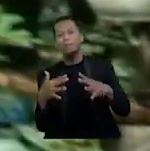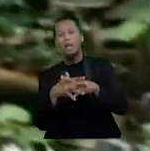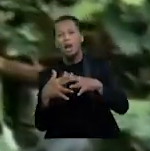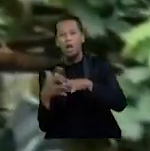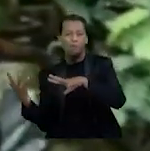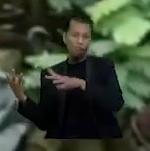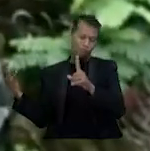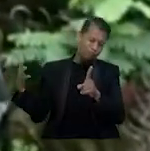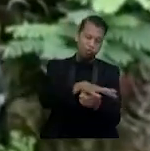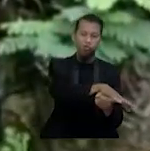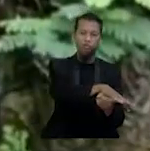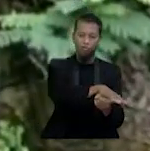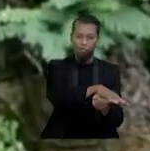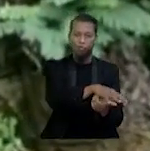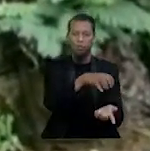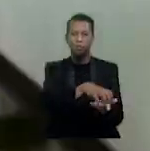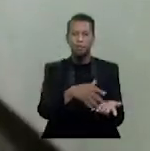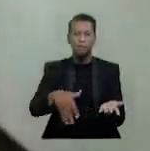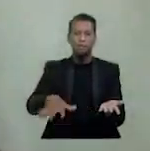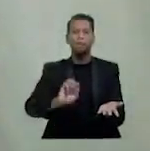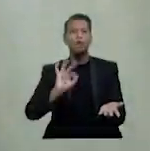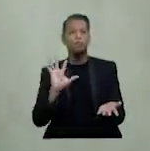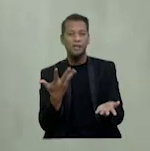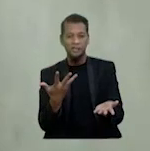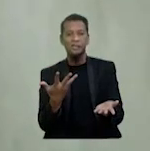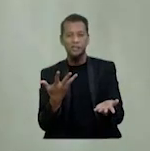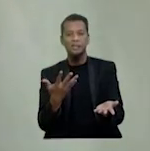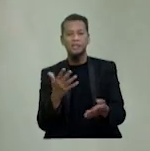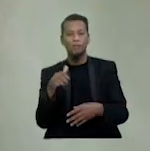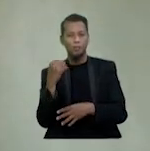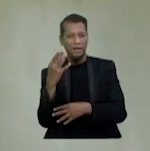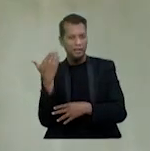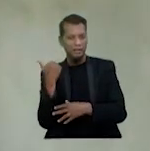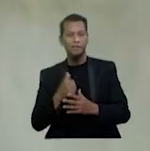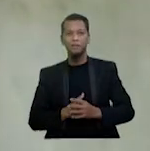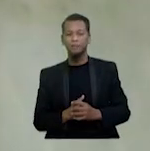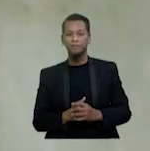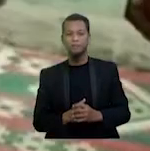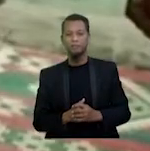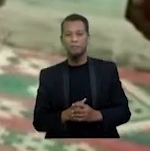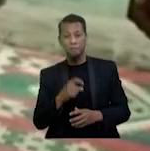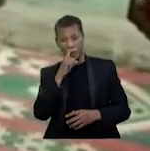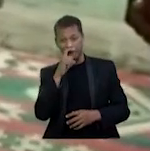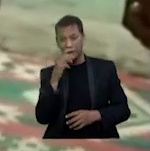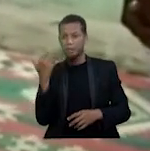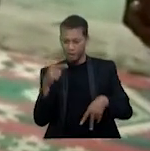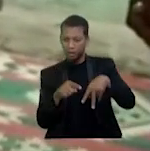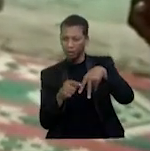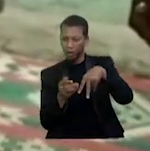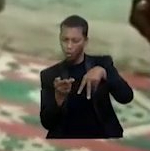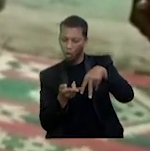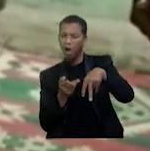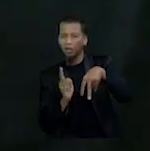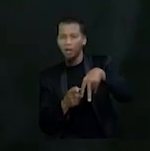Kabupaten Banyumas, Jawa Tengah, Sabtu dini hari. Kemis sang ayah terluka pada bagian kaki. Usai disalatkan, jenazah